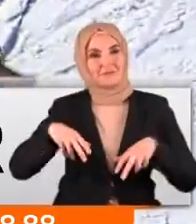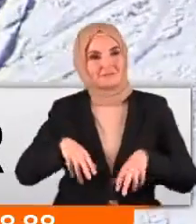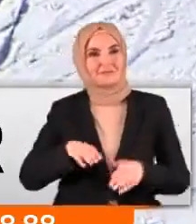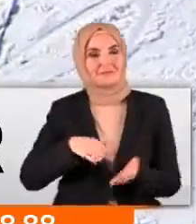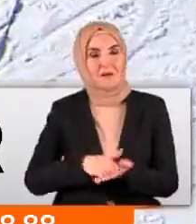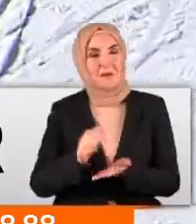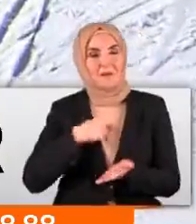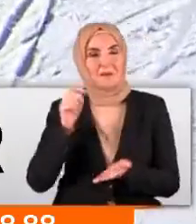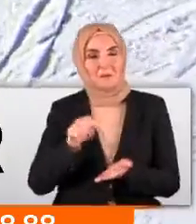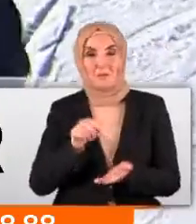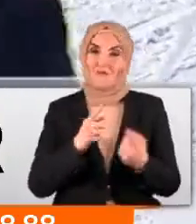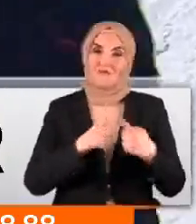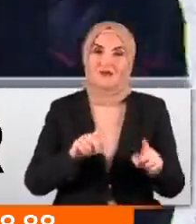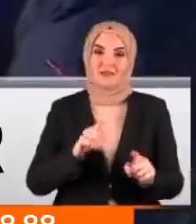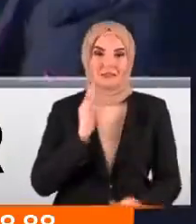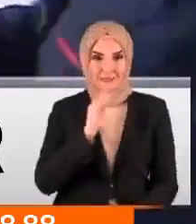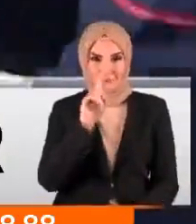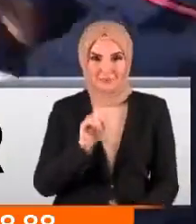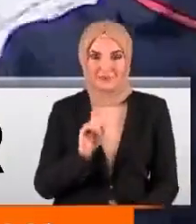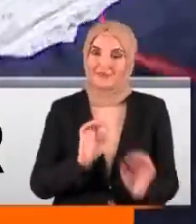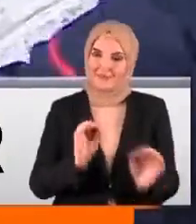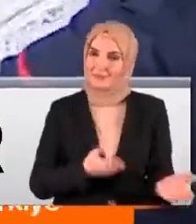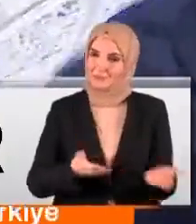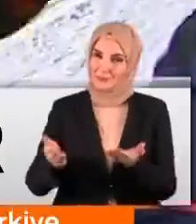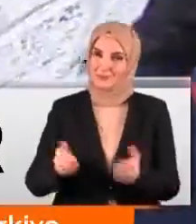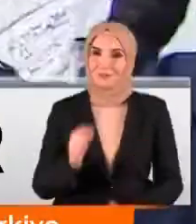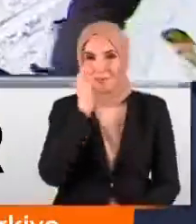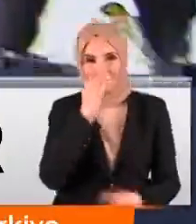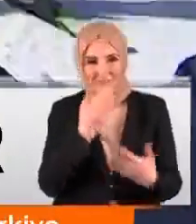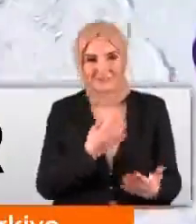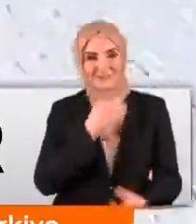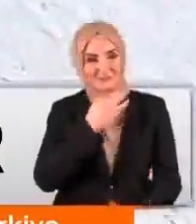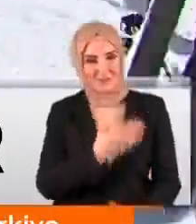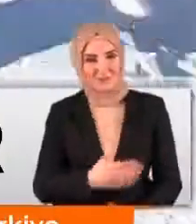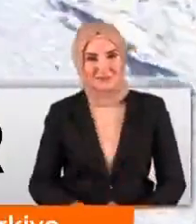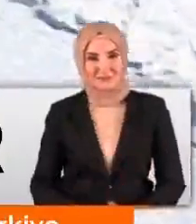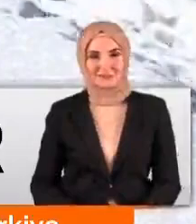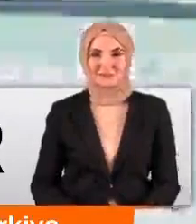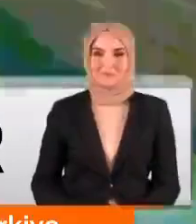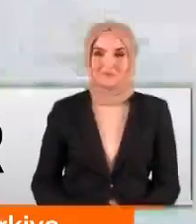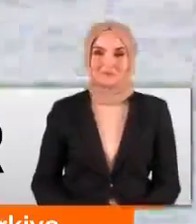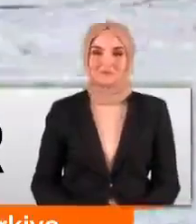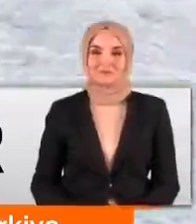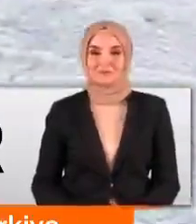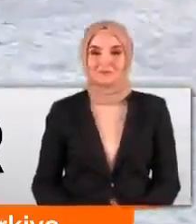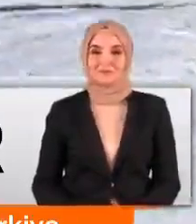Gitmek istiyor musunuz? Evet. Tamam, o zaman biz de yolu açıyoruz size. Kolay gelsin size. Yollar size. Teşekkürler.